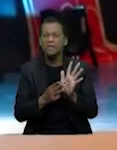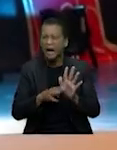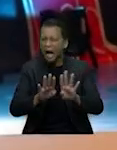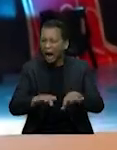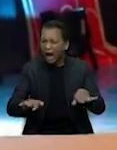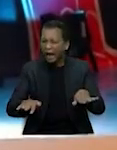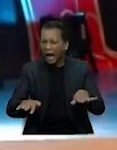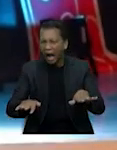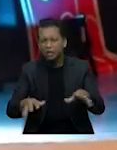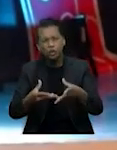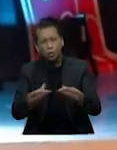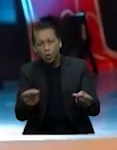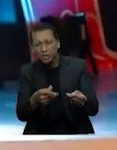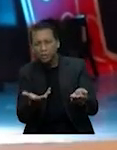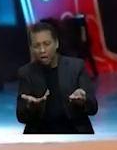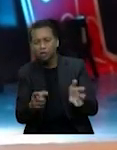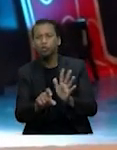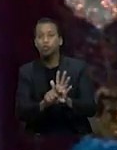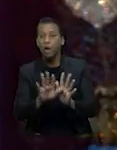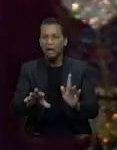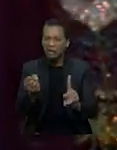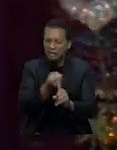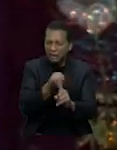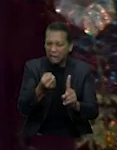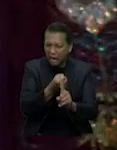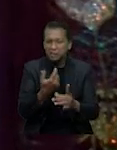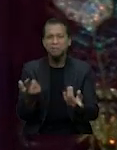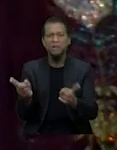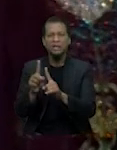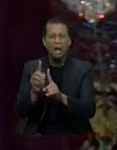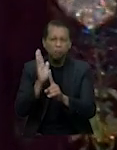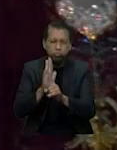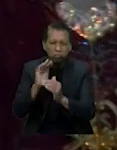ini, seperti kekerasan terhadap anak, pernikahan dini, dan akses sekolah.